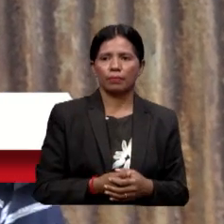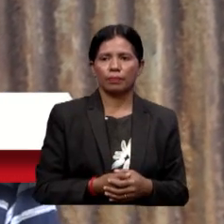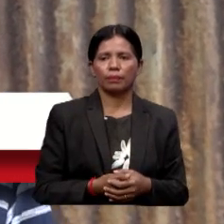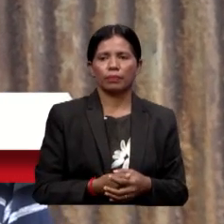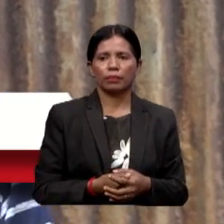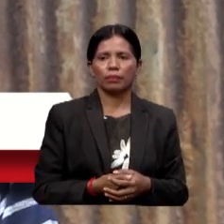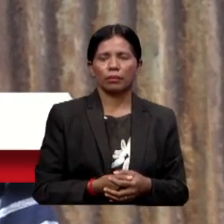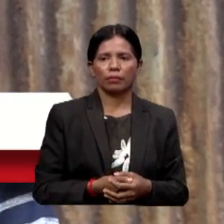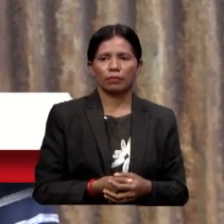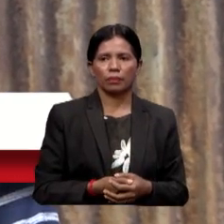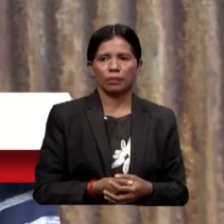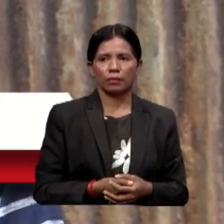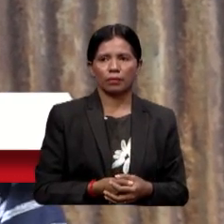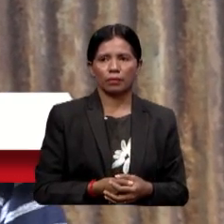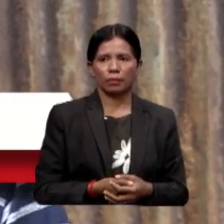To agora.